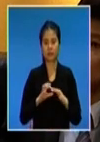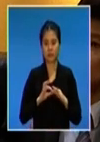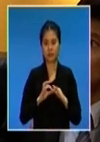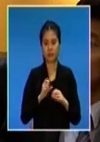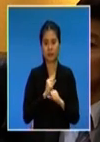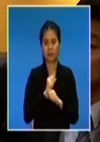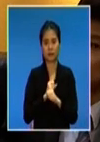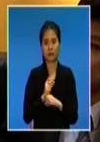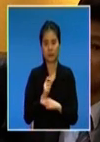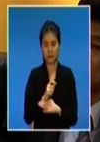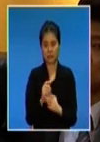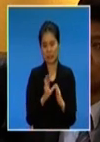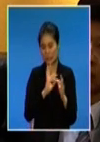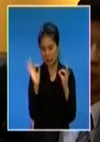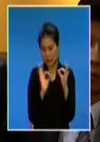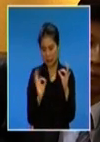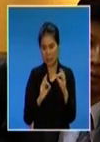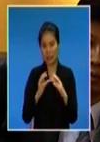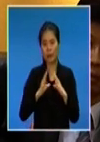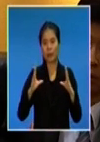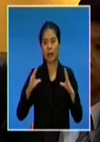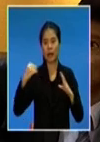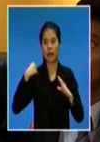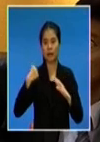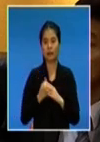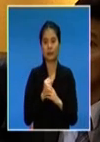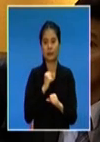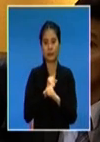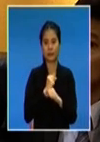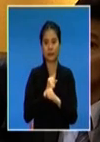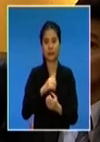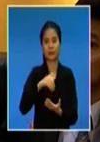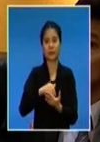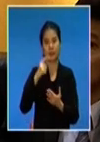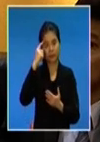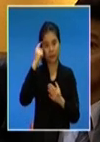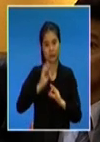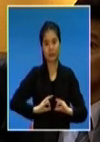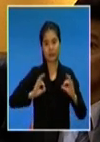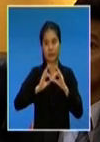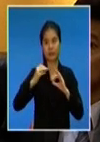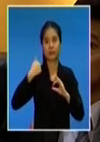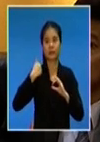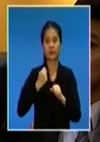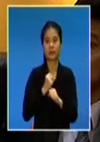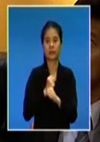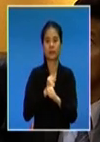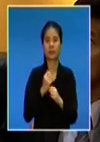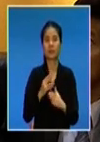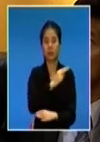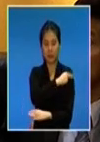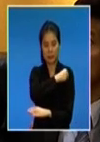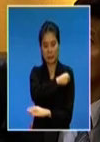เนี่ยมีรายละเอียดมากผมอยากจะเรียนว่าเรื่องนี้เนี่ยเป็นหลักคิดใหม่ซึ่งจริงๆแล้วเนี่ยต้องขอบคุณคุณหมอแท้จริงนั่งอยู่ตร